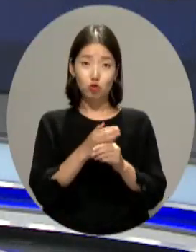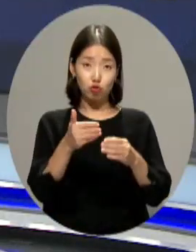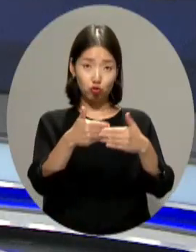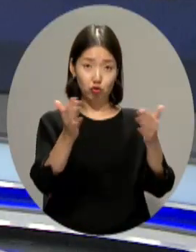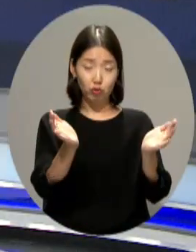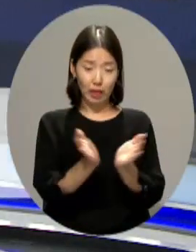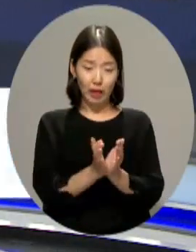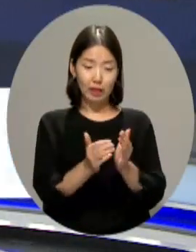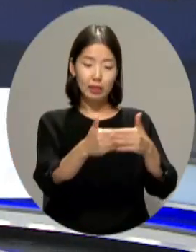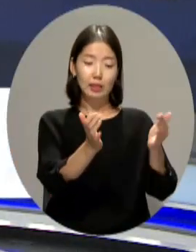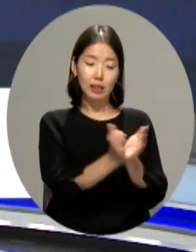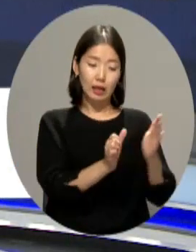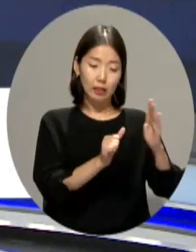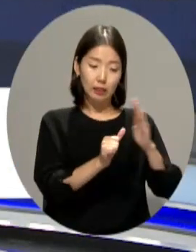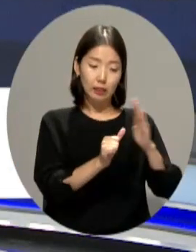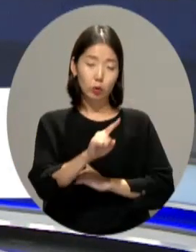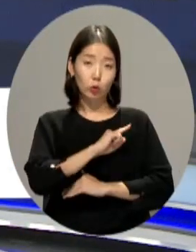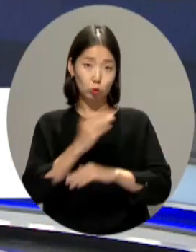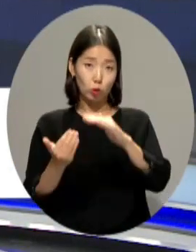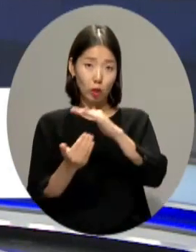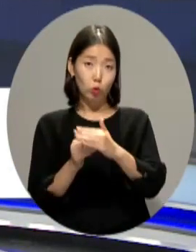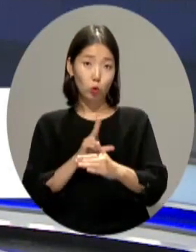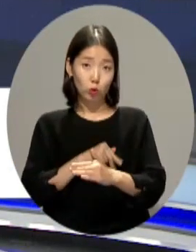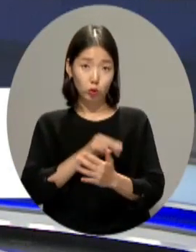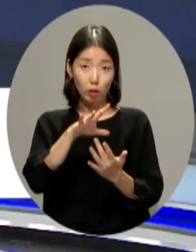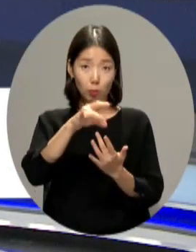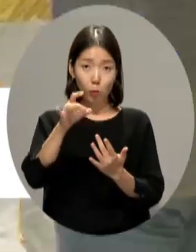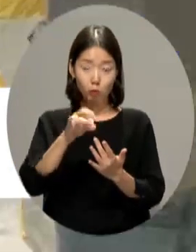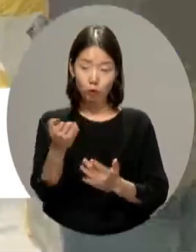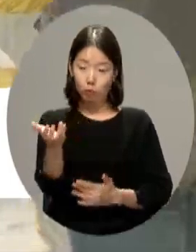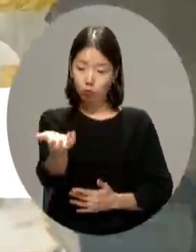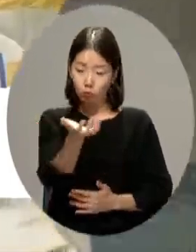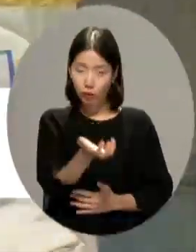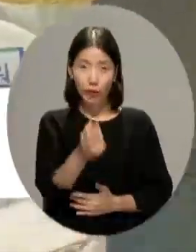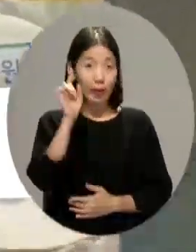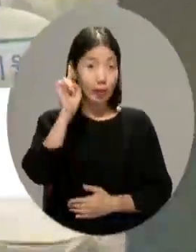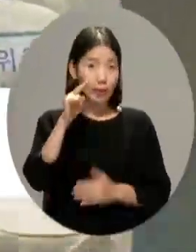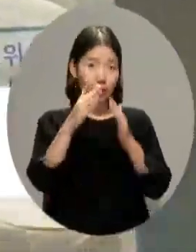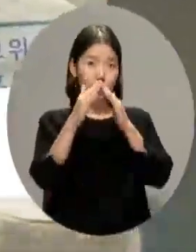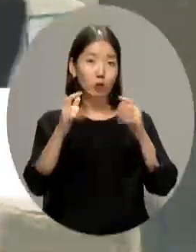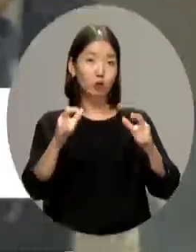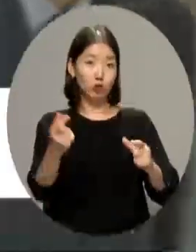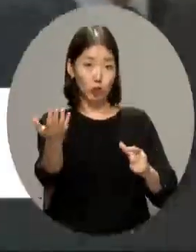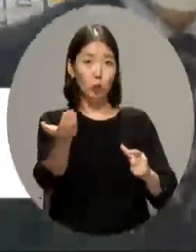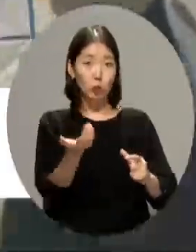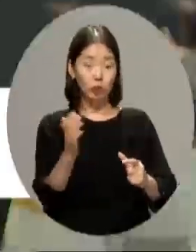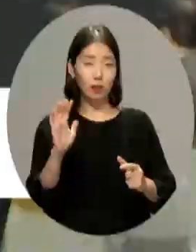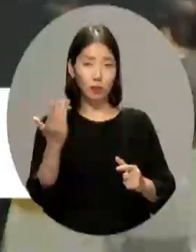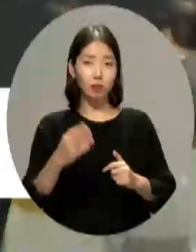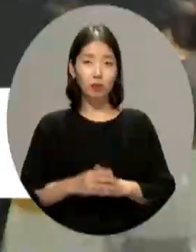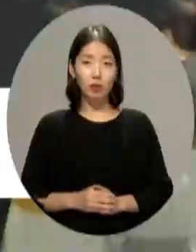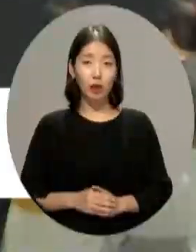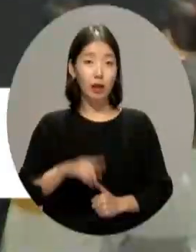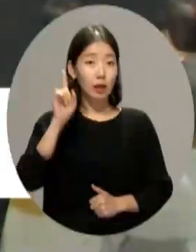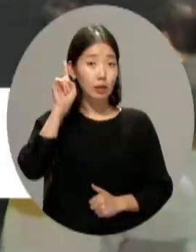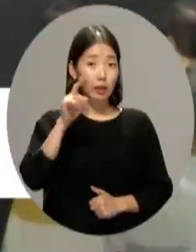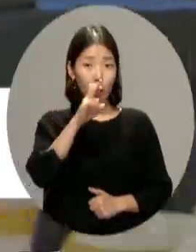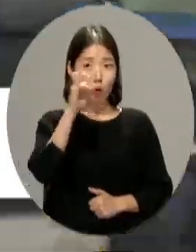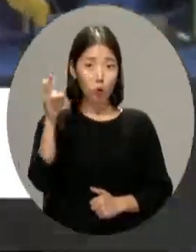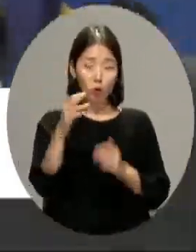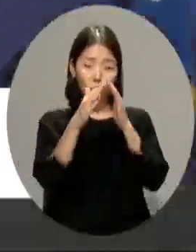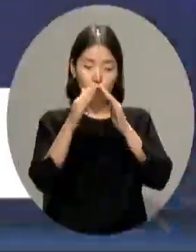민주당 당대표와 최고위원 등 차기 지도부를 선출하는 수뇌경선이 내일 전주에서 열립니다 내일 오후